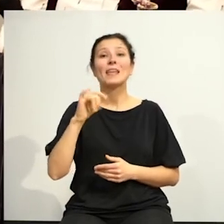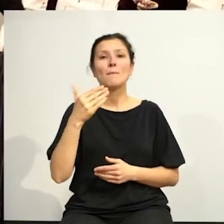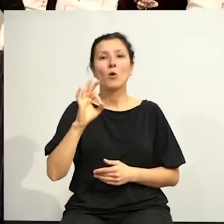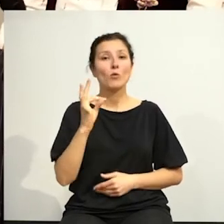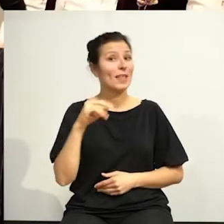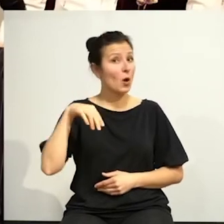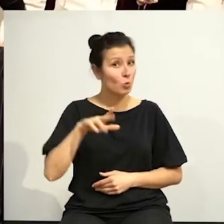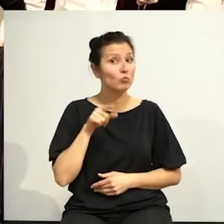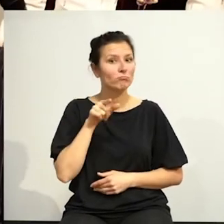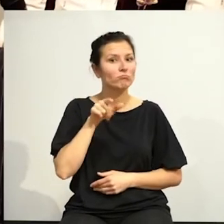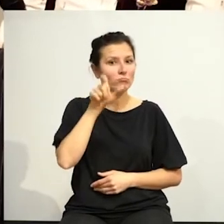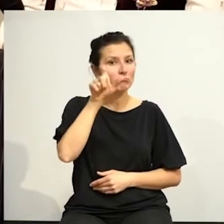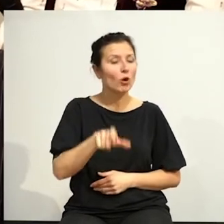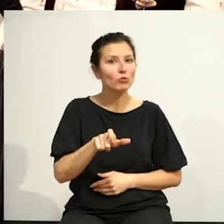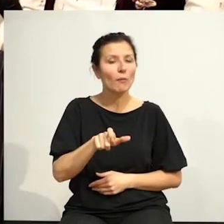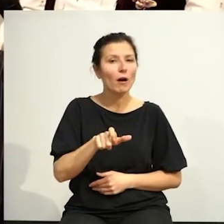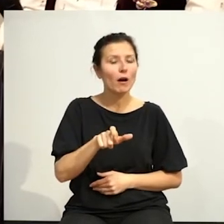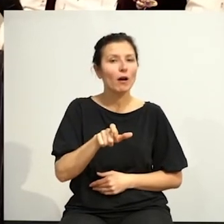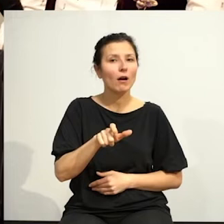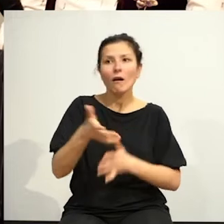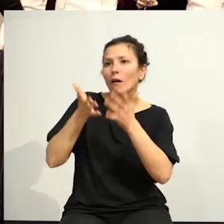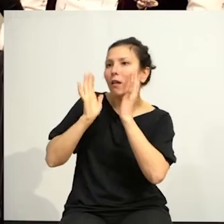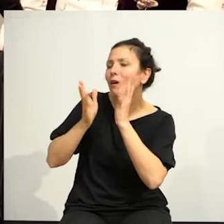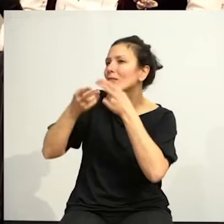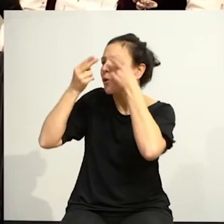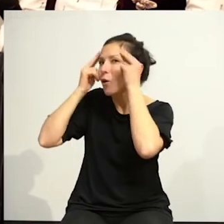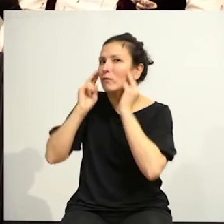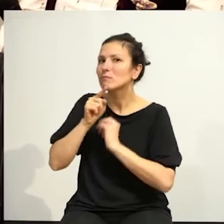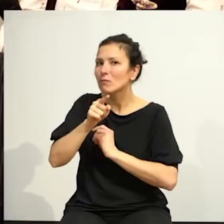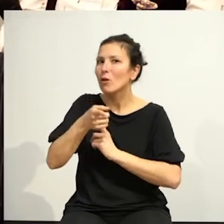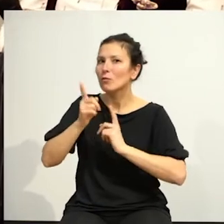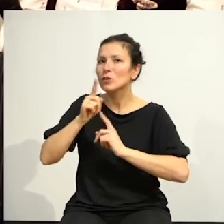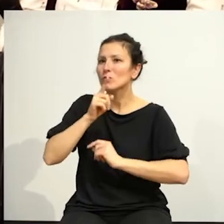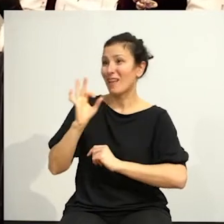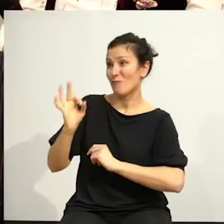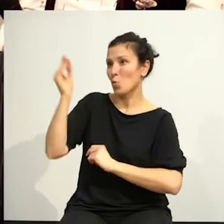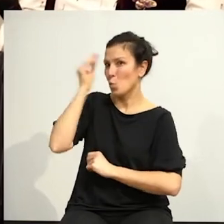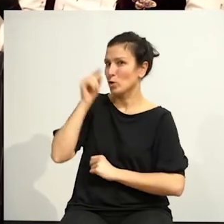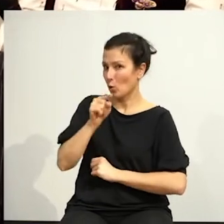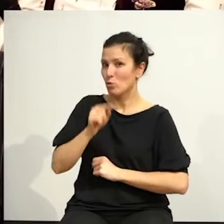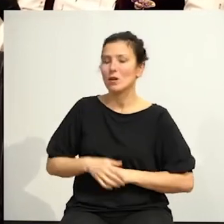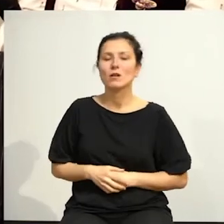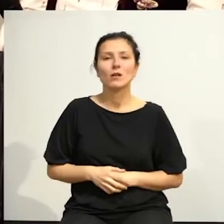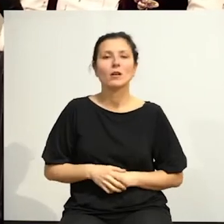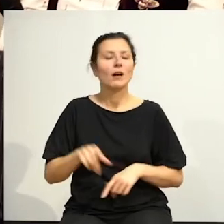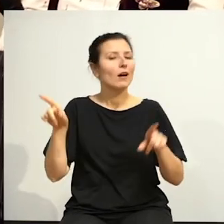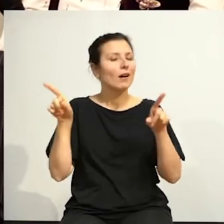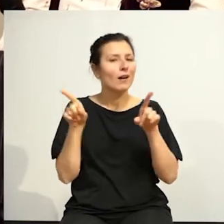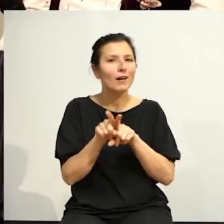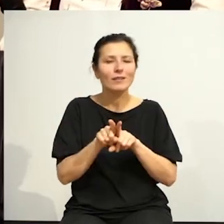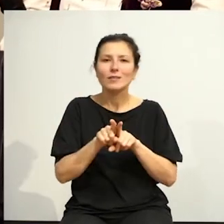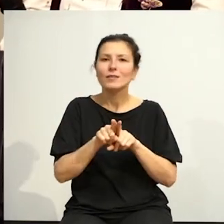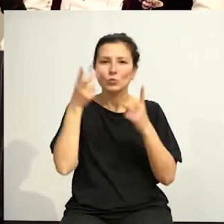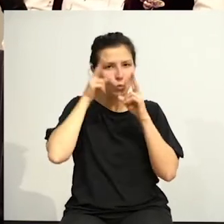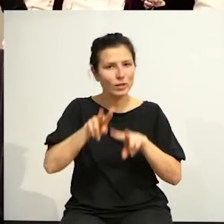Tymoteusz Karpowicz, który był wielkim wielbicielem Norwida i uważał się za jego ucznia, też uchodził za poetę